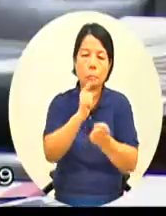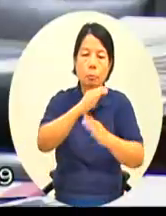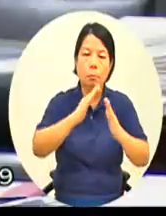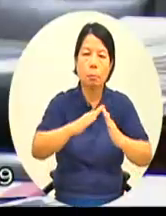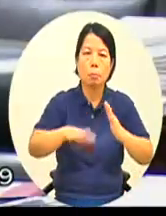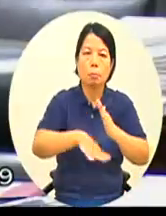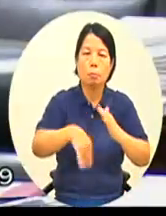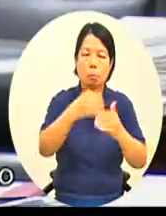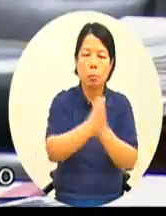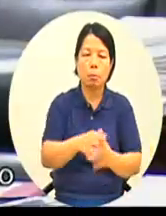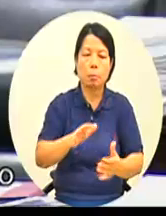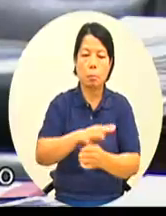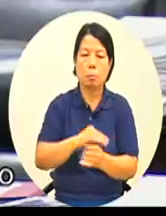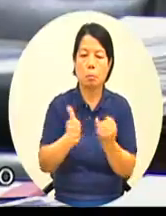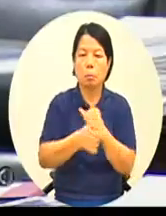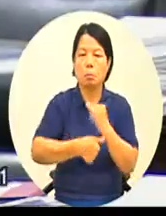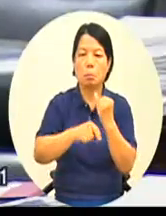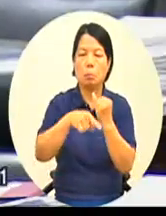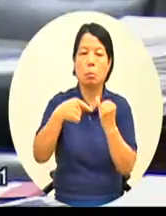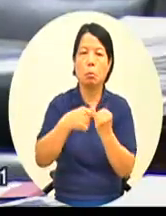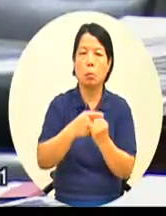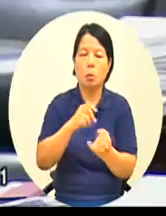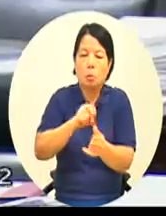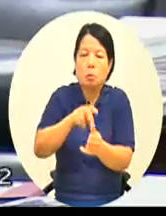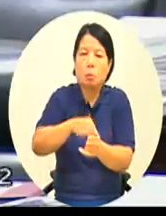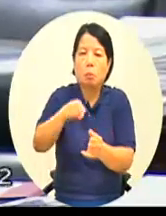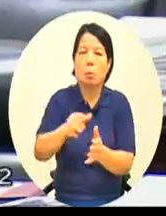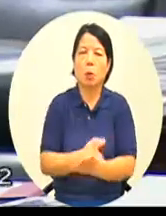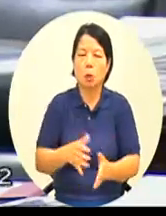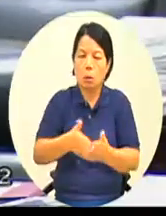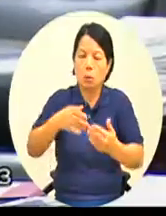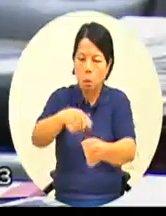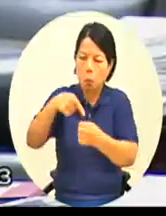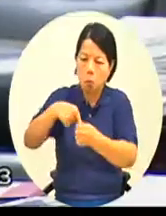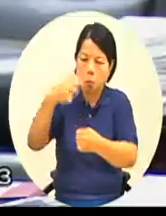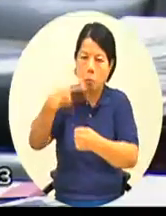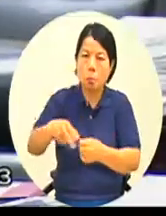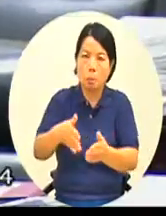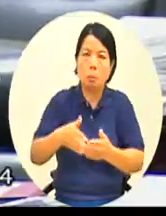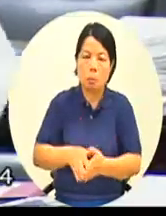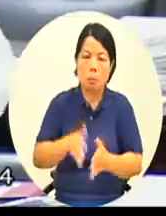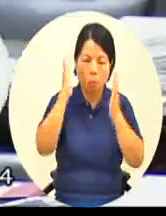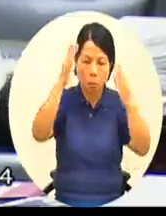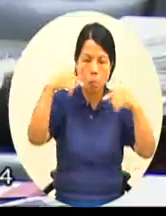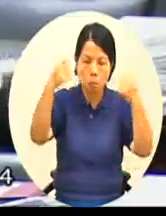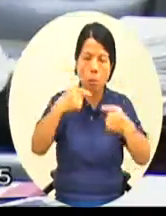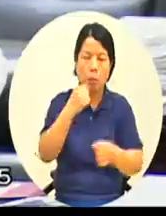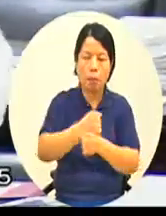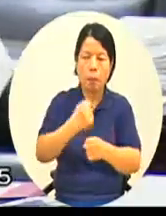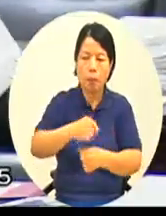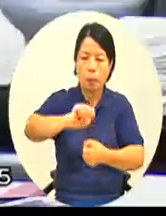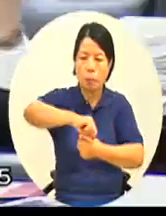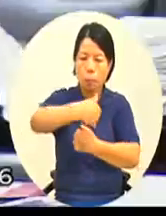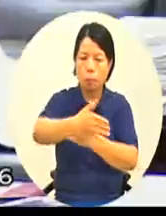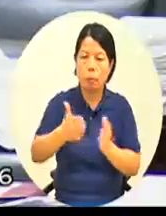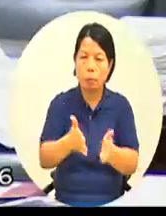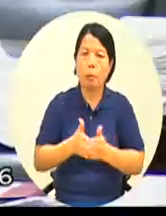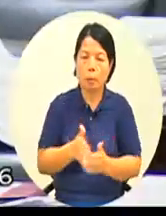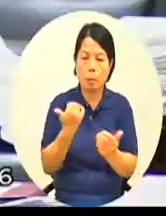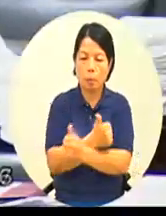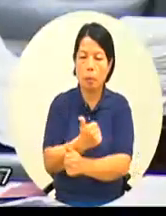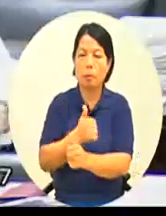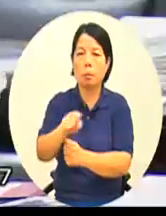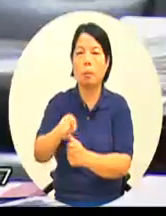单亲，他生活真的很困苦，他需要一些额外的收入，所以除了他正常班以外，他希望加班，他需要额外去带别人的